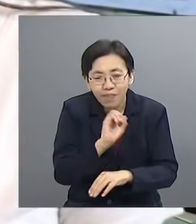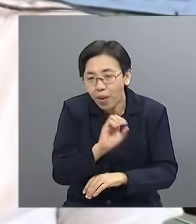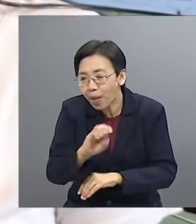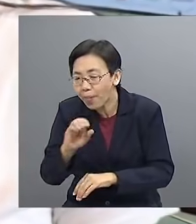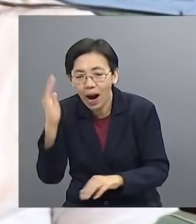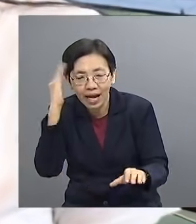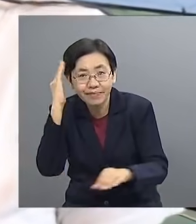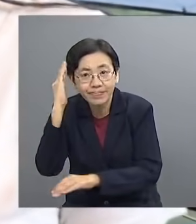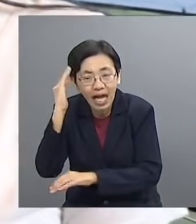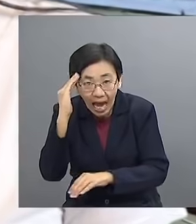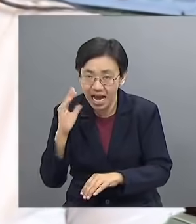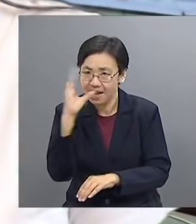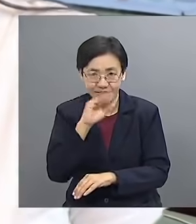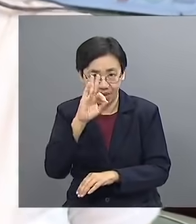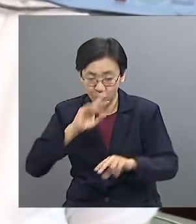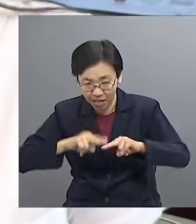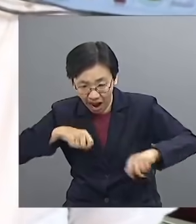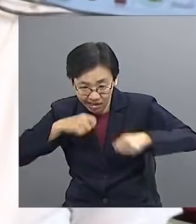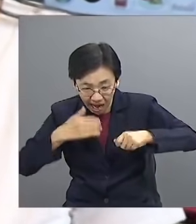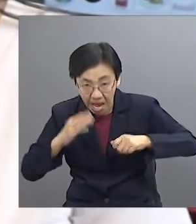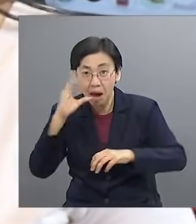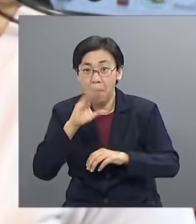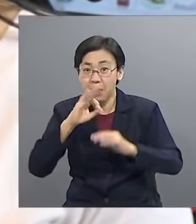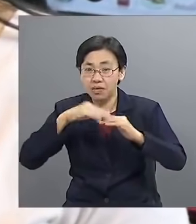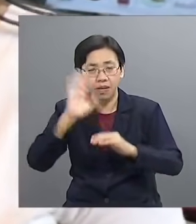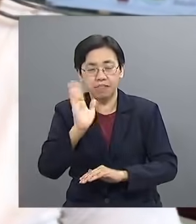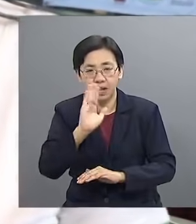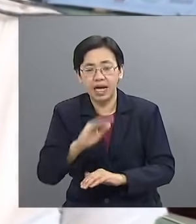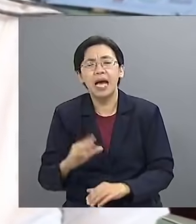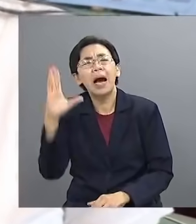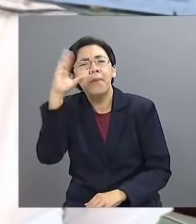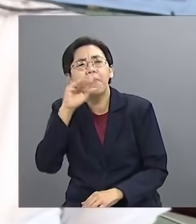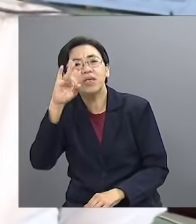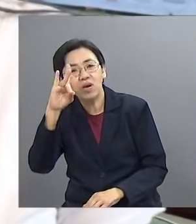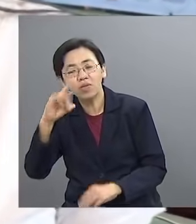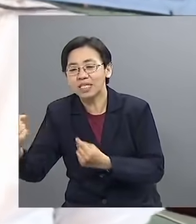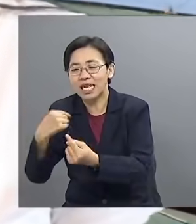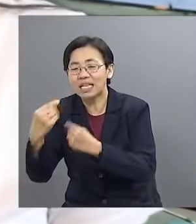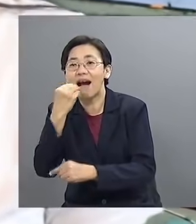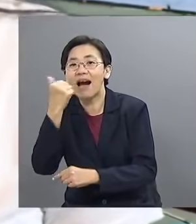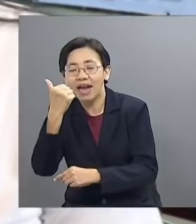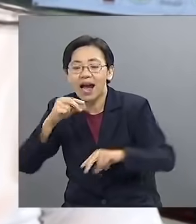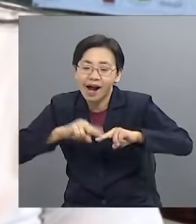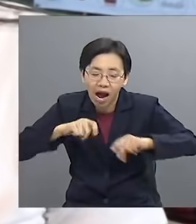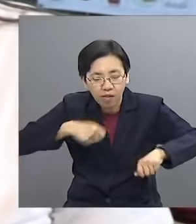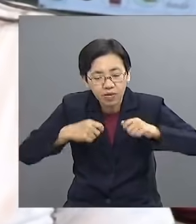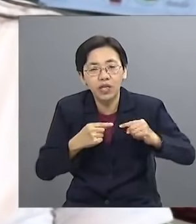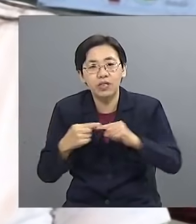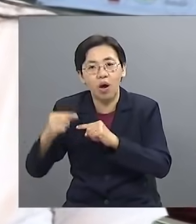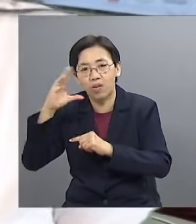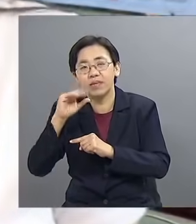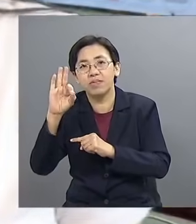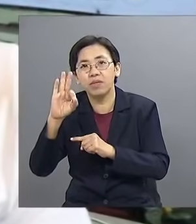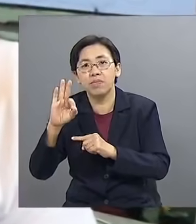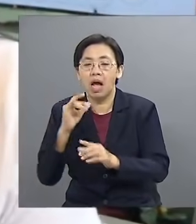าเราปิดรับออเดอร์ตอนประมาณ2ทุ่มมาค่ะลูกค้าจะได้นั่งทานได้ถึง3ทุ่มแล้วก็ไม่ได้ขายเครื่องดื่มแอลกอฮอล์ด้ว